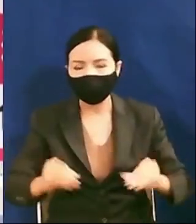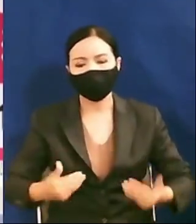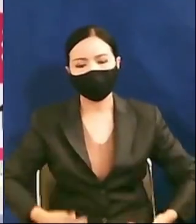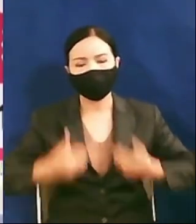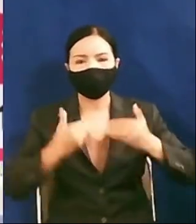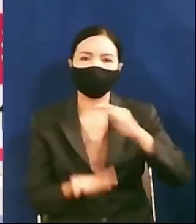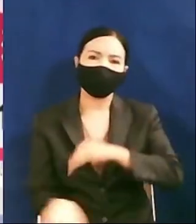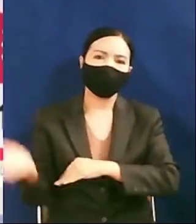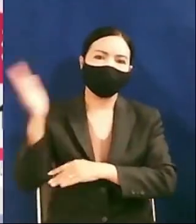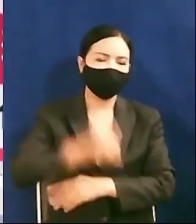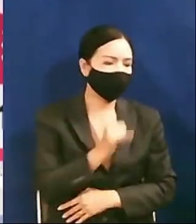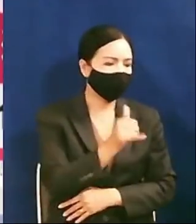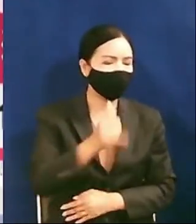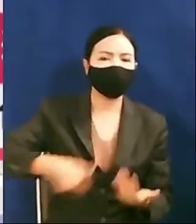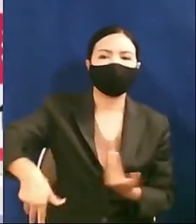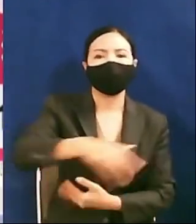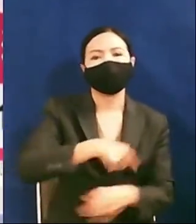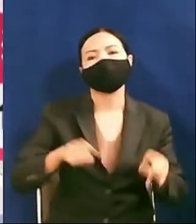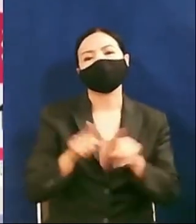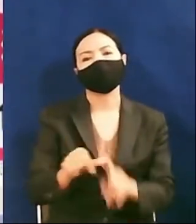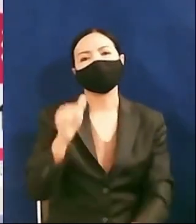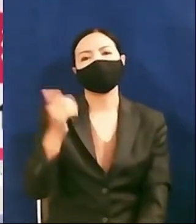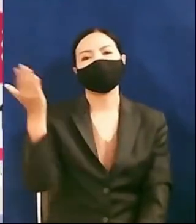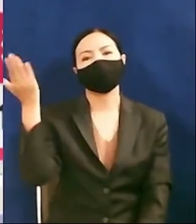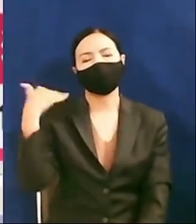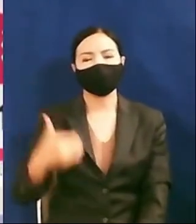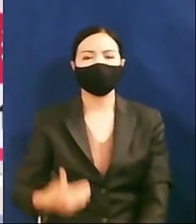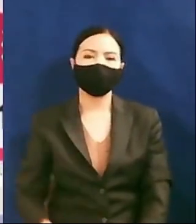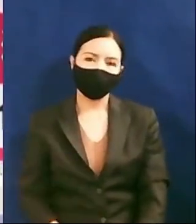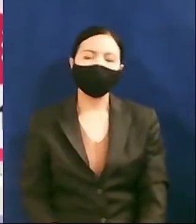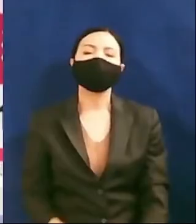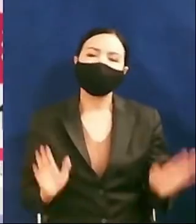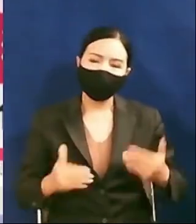ใช้ชีวิตนะครับในแบบที่ใกล้เคียงปกติเป็น new normal นะครับแ